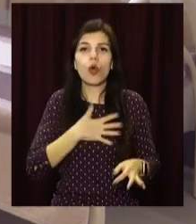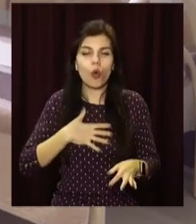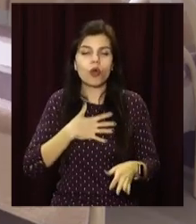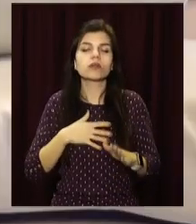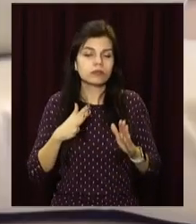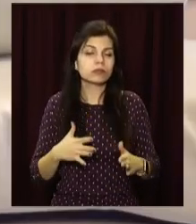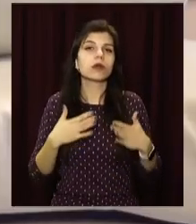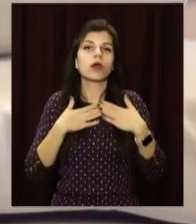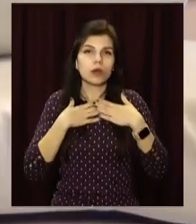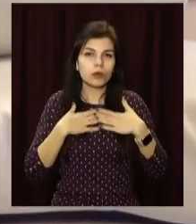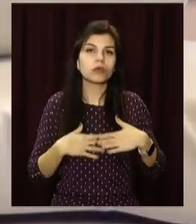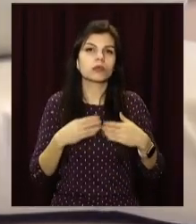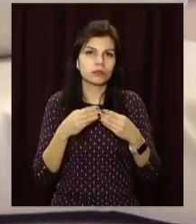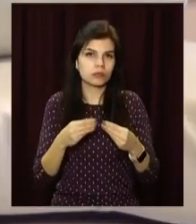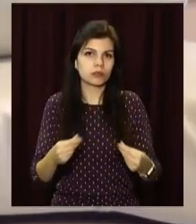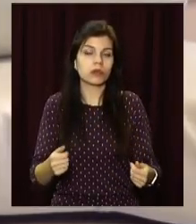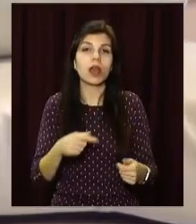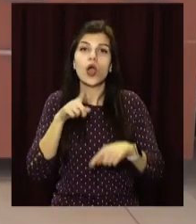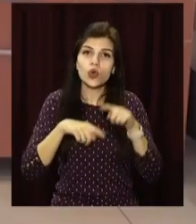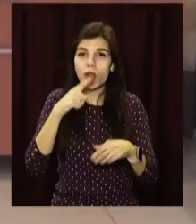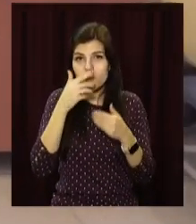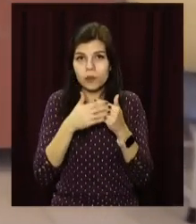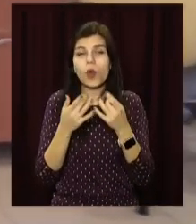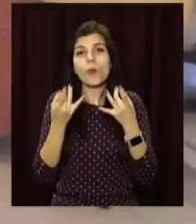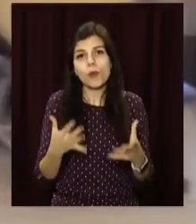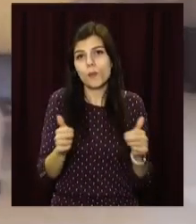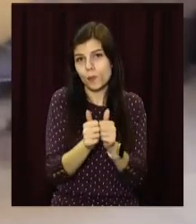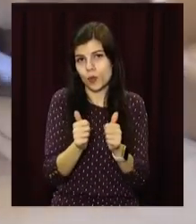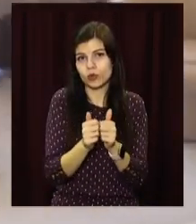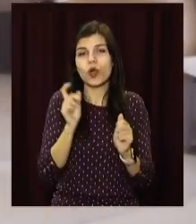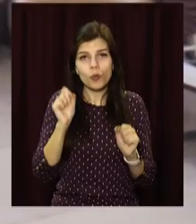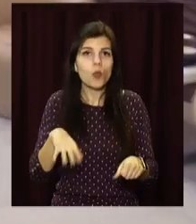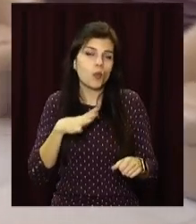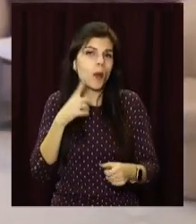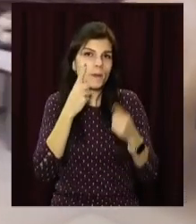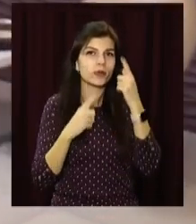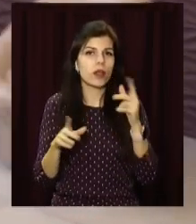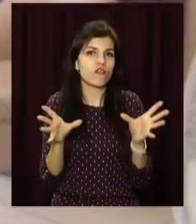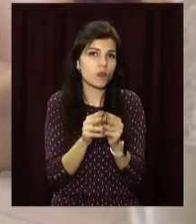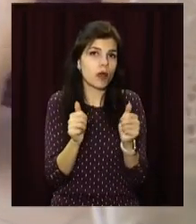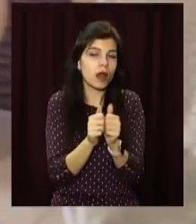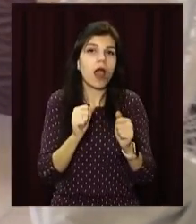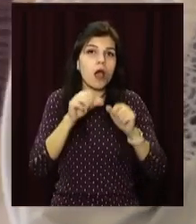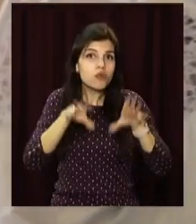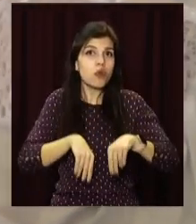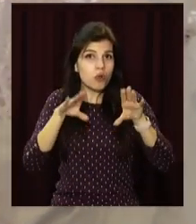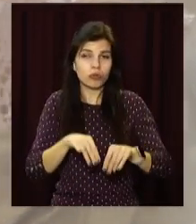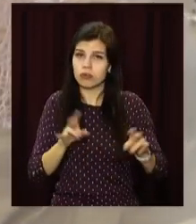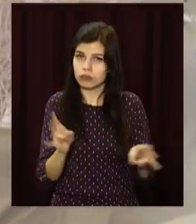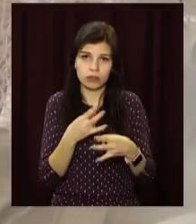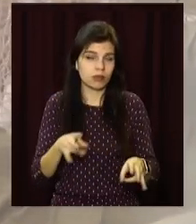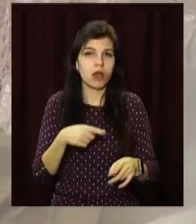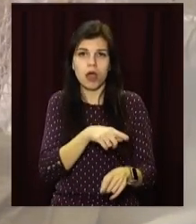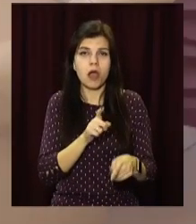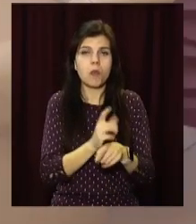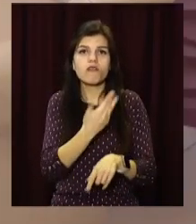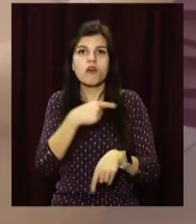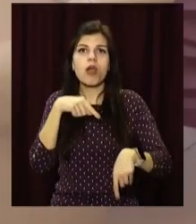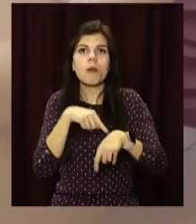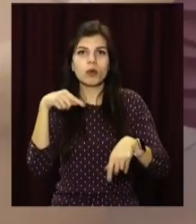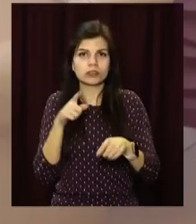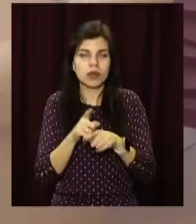спеціалістка. Рідним та друзям краще просто бути поруч і навіть поплакати разом. А ось заспокоєння – це знецінення перебігу емоційної напруги,